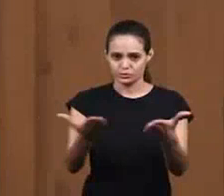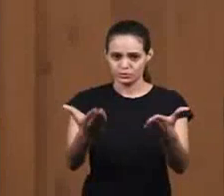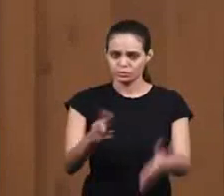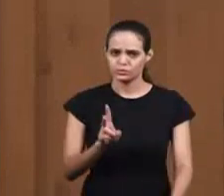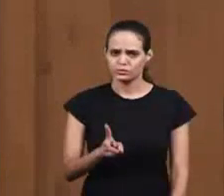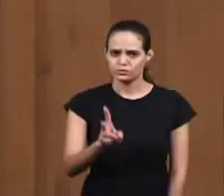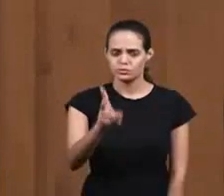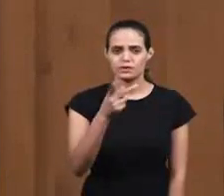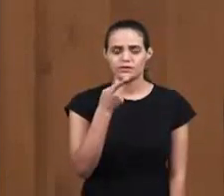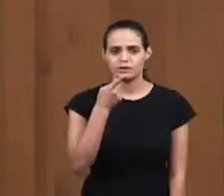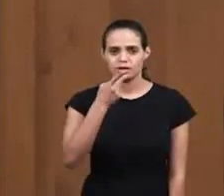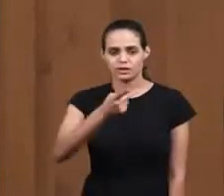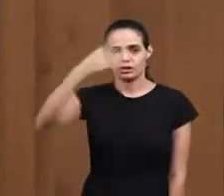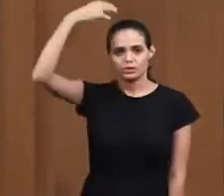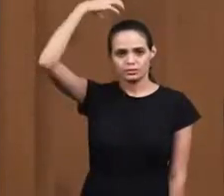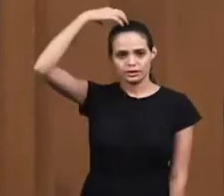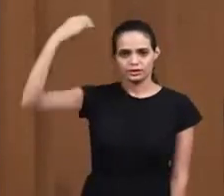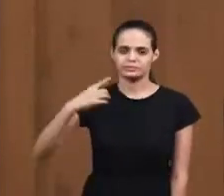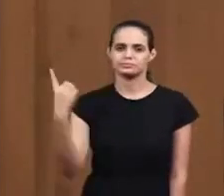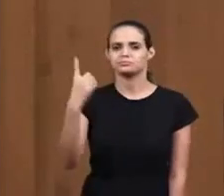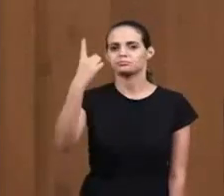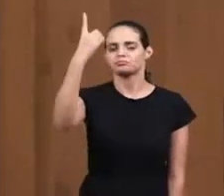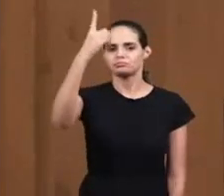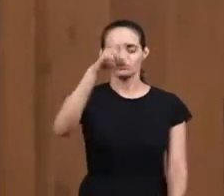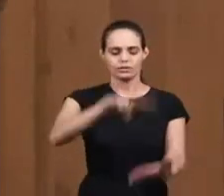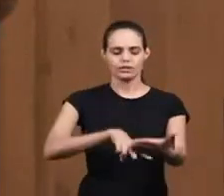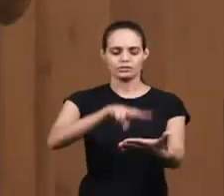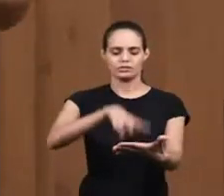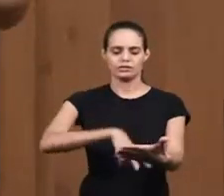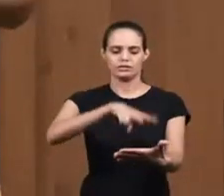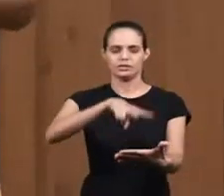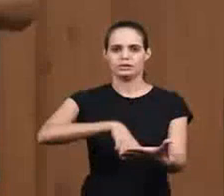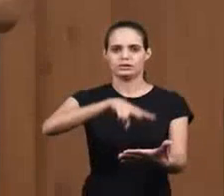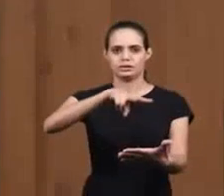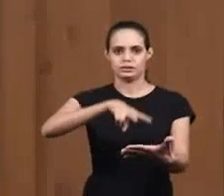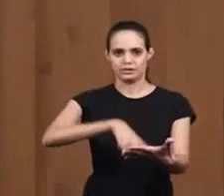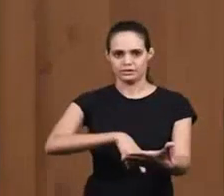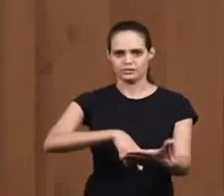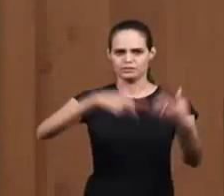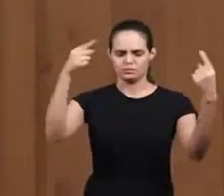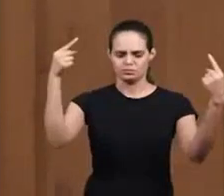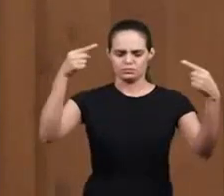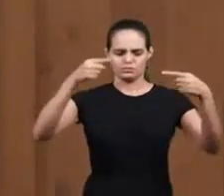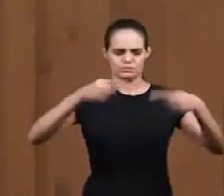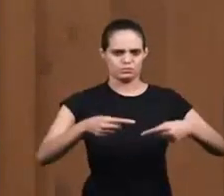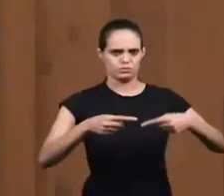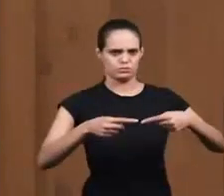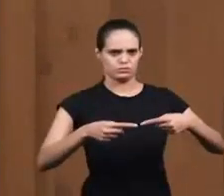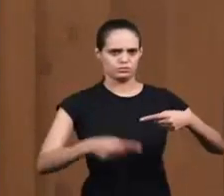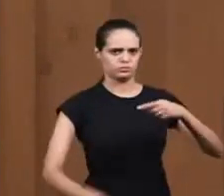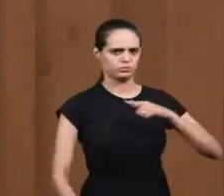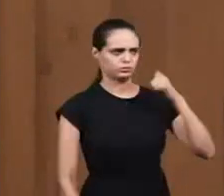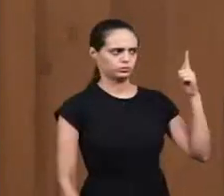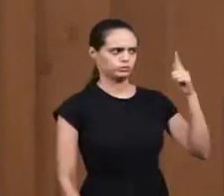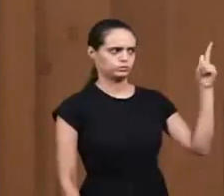Heute werden wir nun weiterhin über den König David sprechen. Wir werden einen Kampf sehen, den